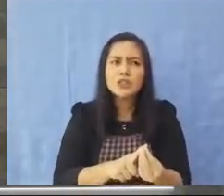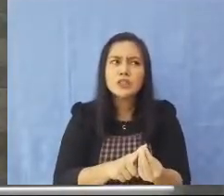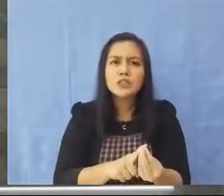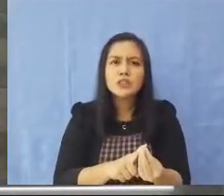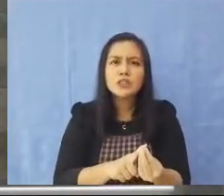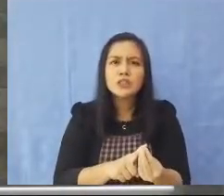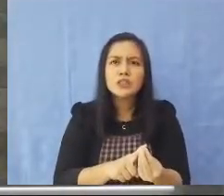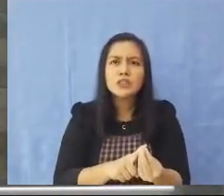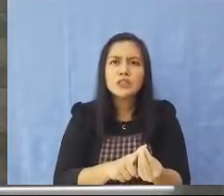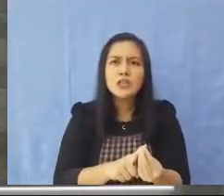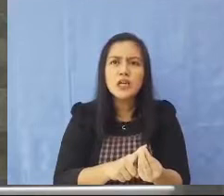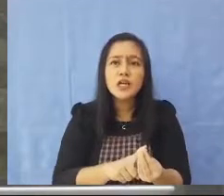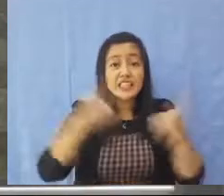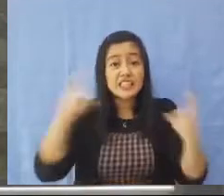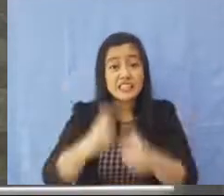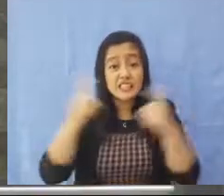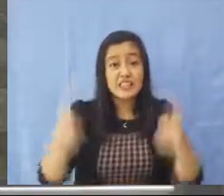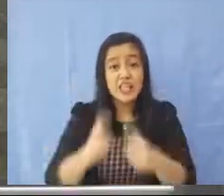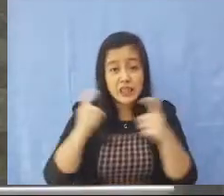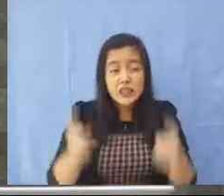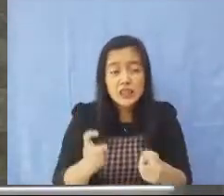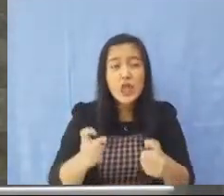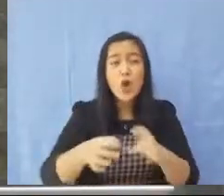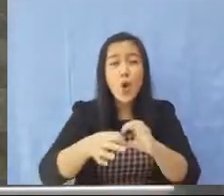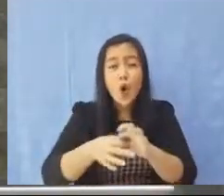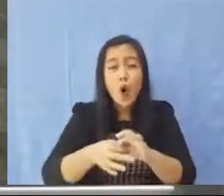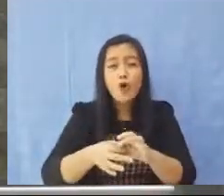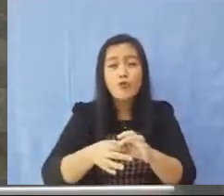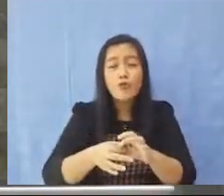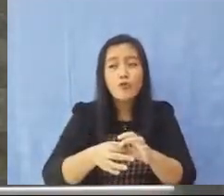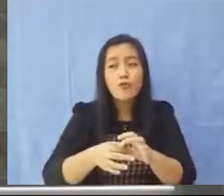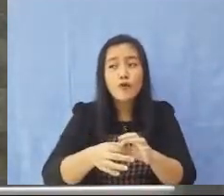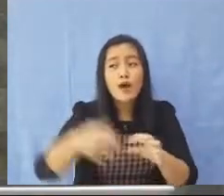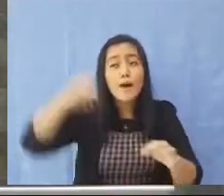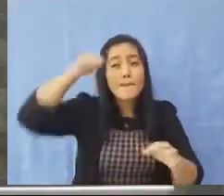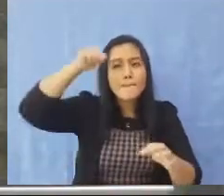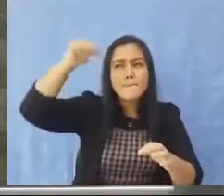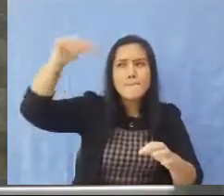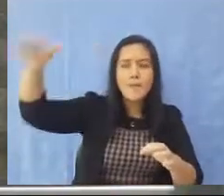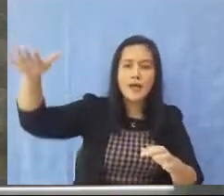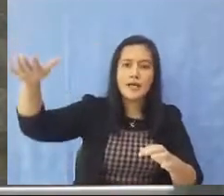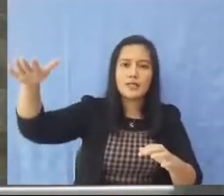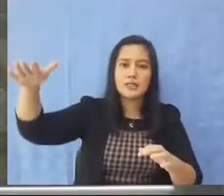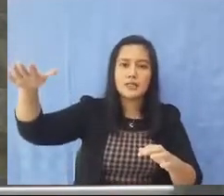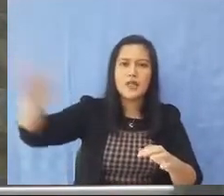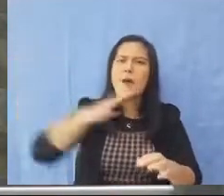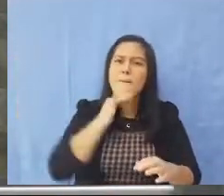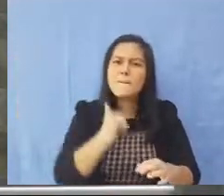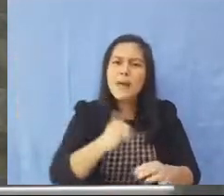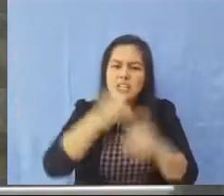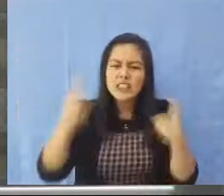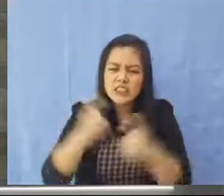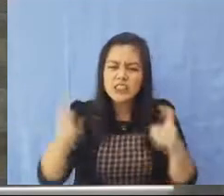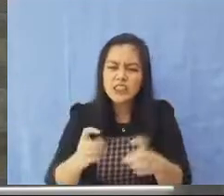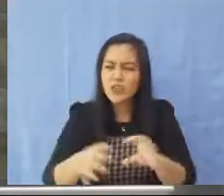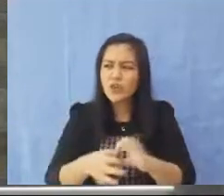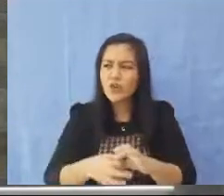Okay? Corruption of man sa pamamagitan ng kasalanan po ni Adan. Uy,